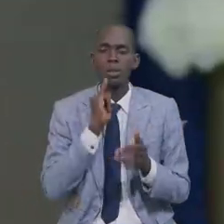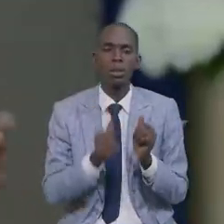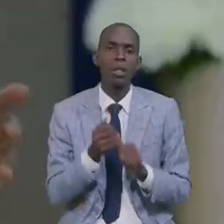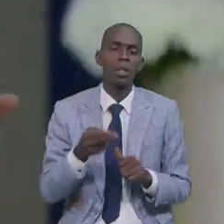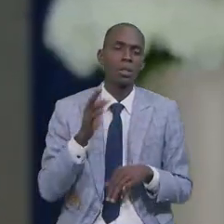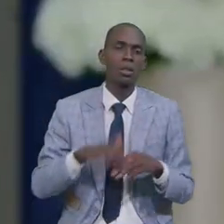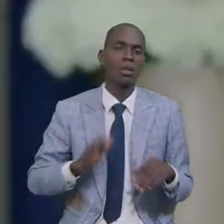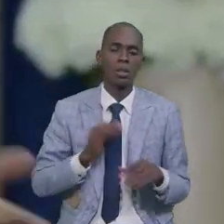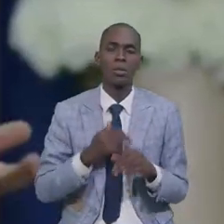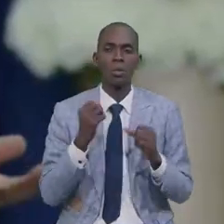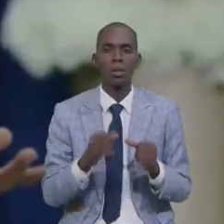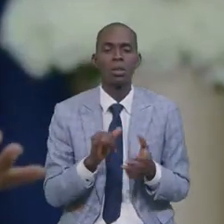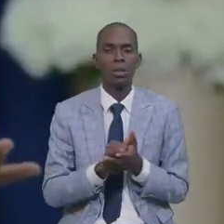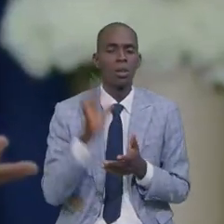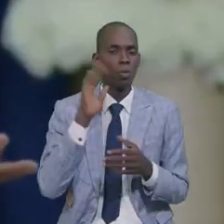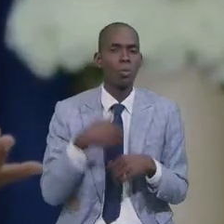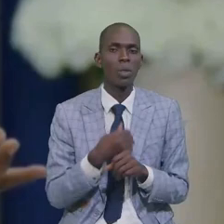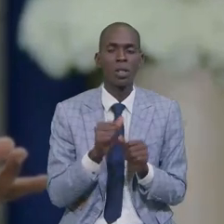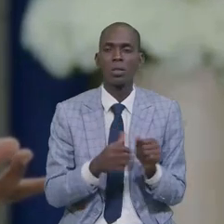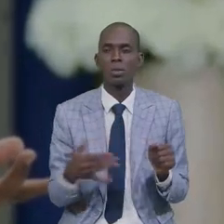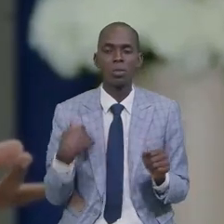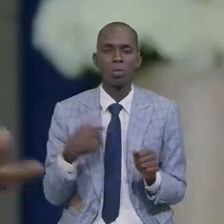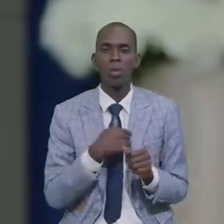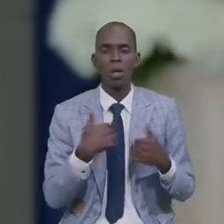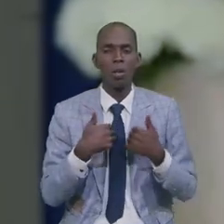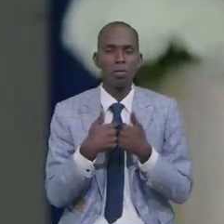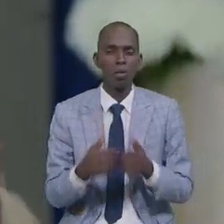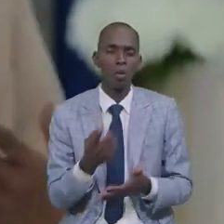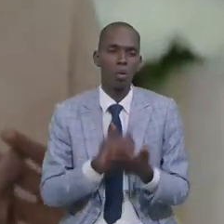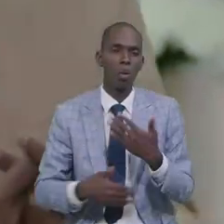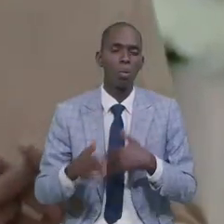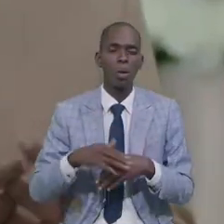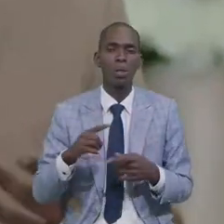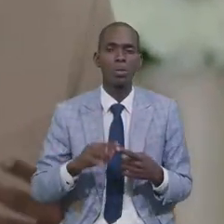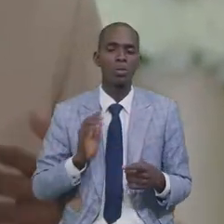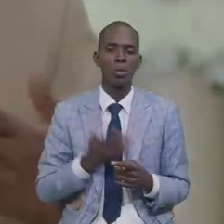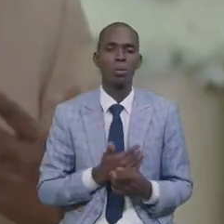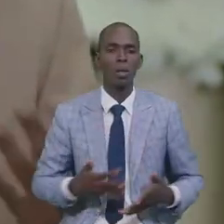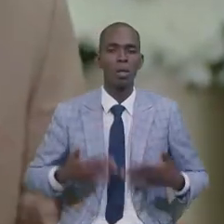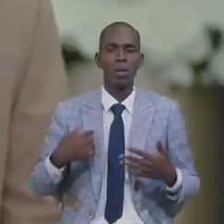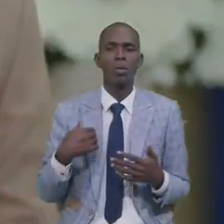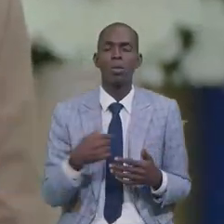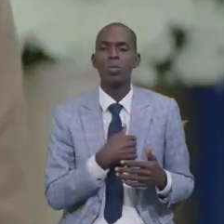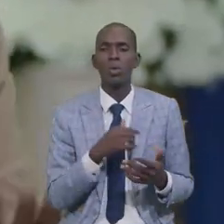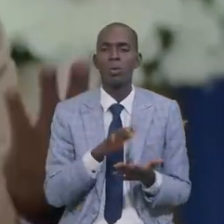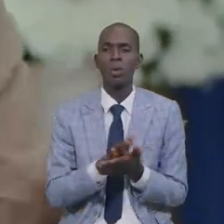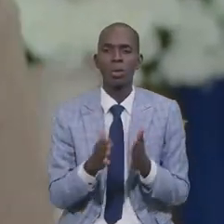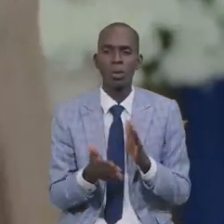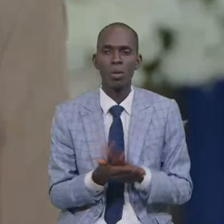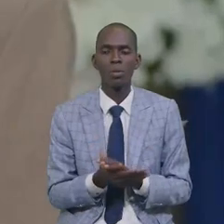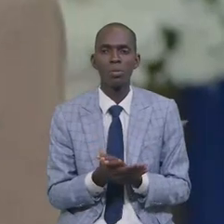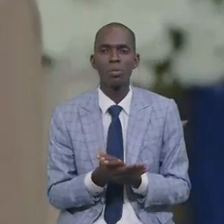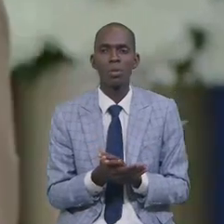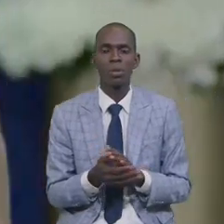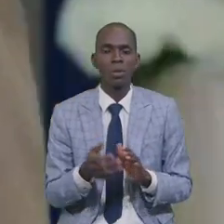que notre puissance qui amènera tout ce que nous avons perdu à revenir dans nos vies. Nous devenons